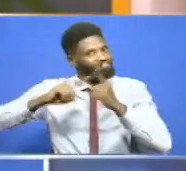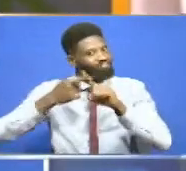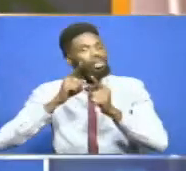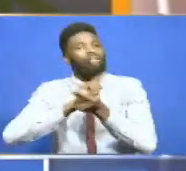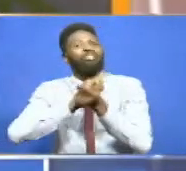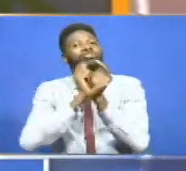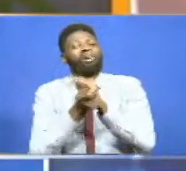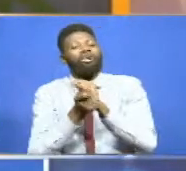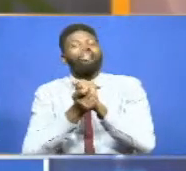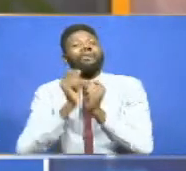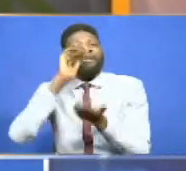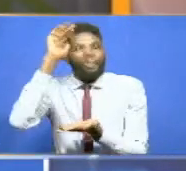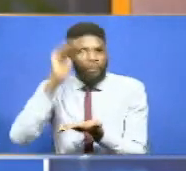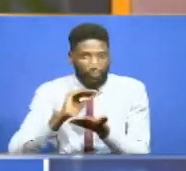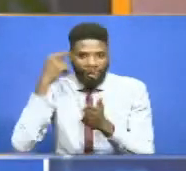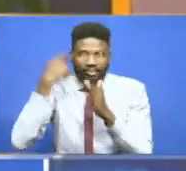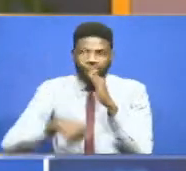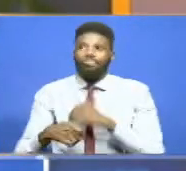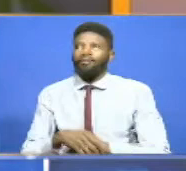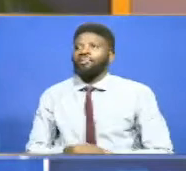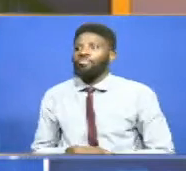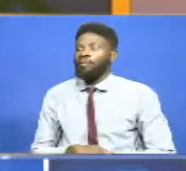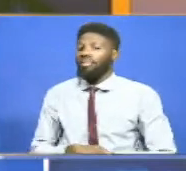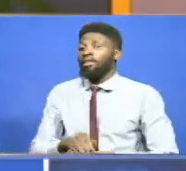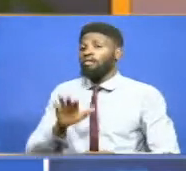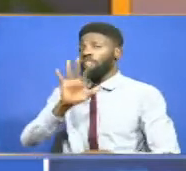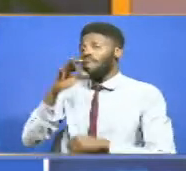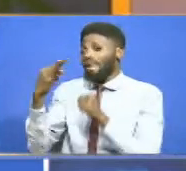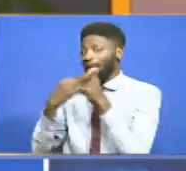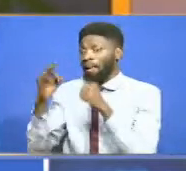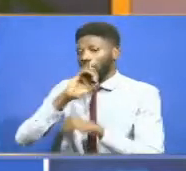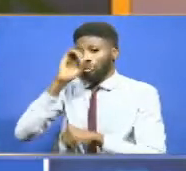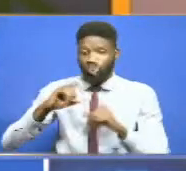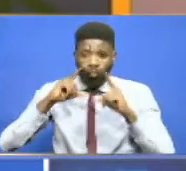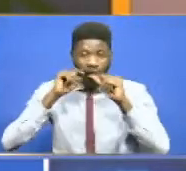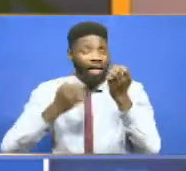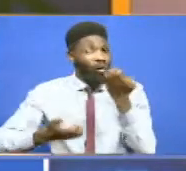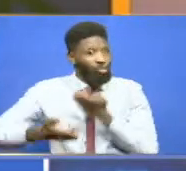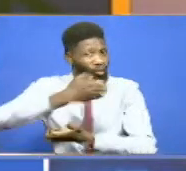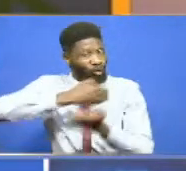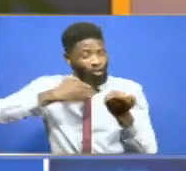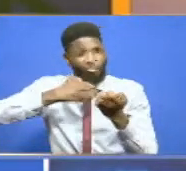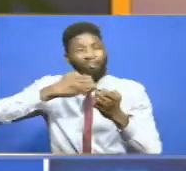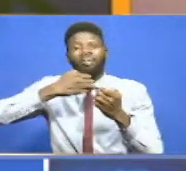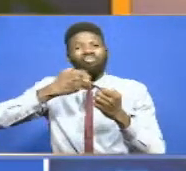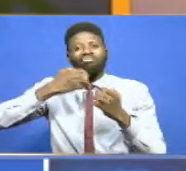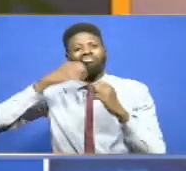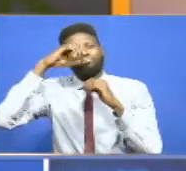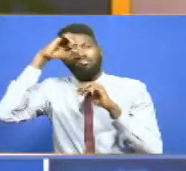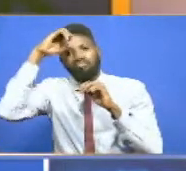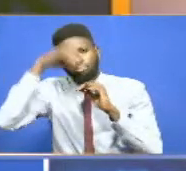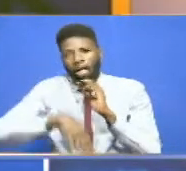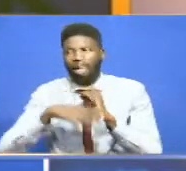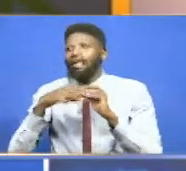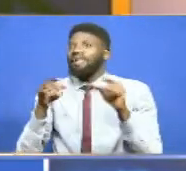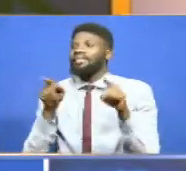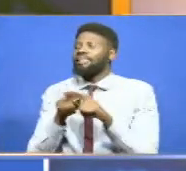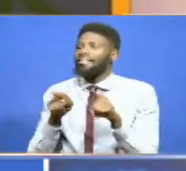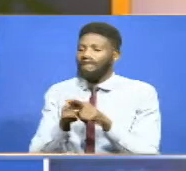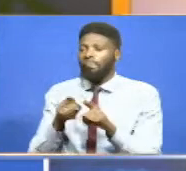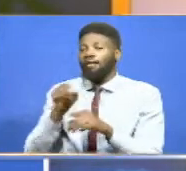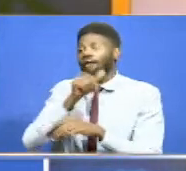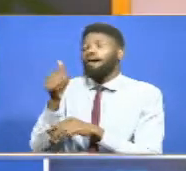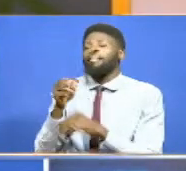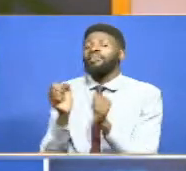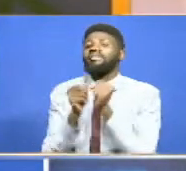Huku 58% wakisema kuna hali mbaya ya kiuchumi, 17% walilaumu ukosefu wa ajira, huku